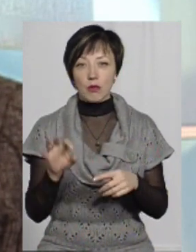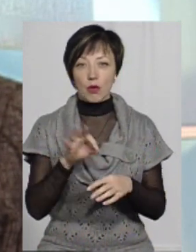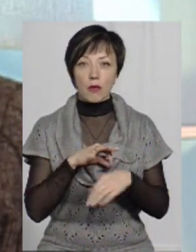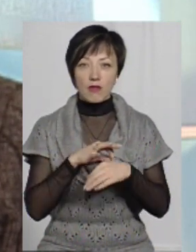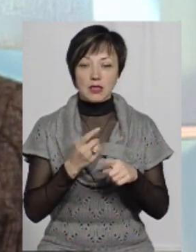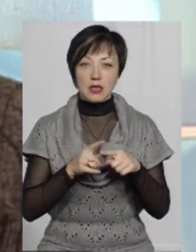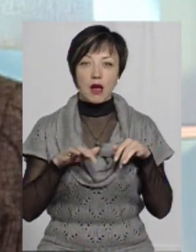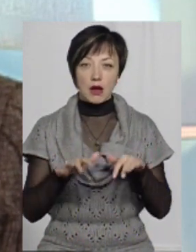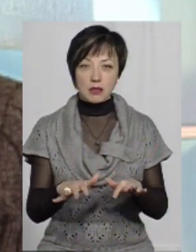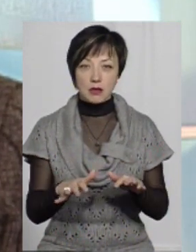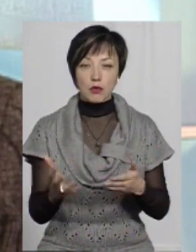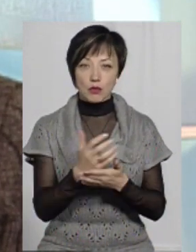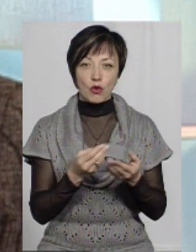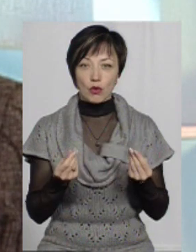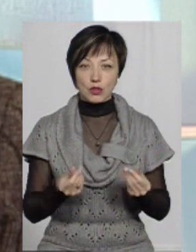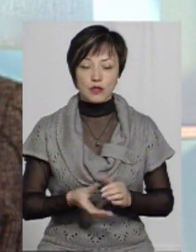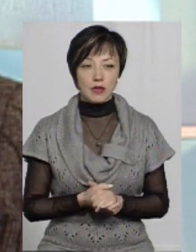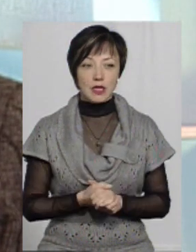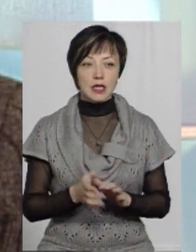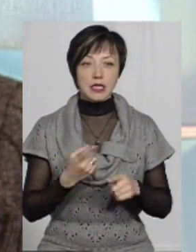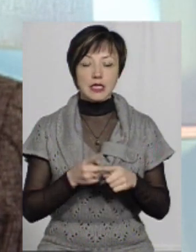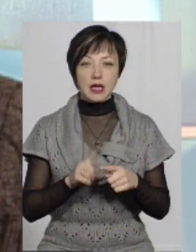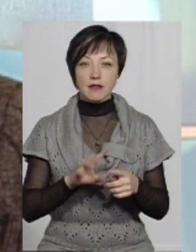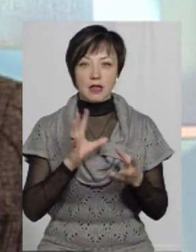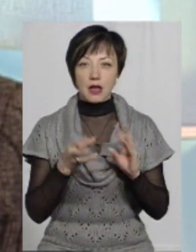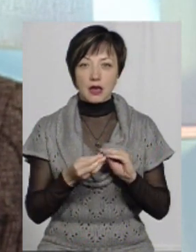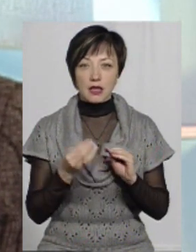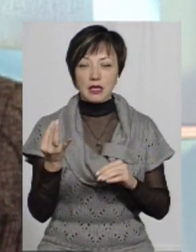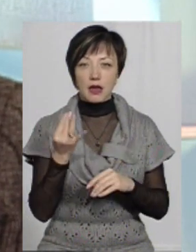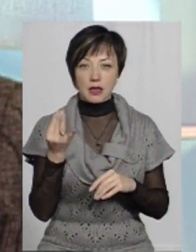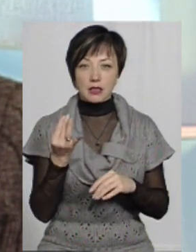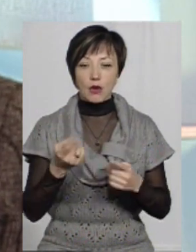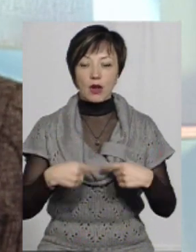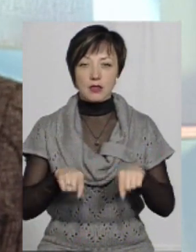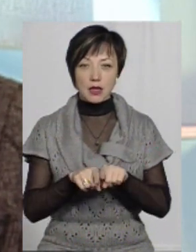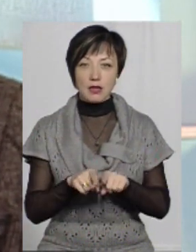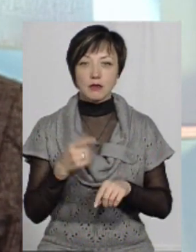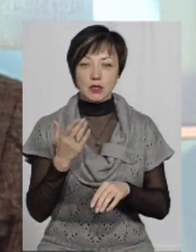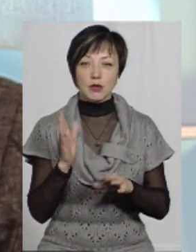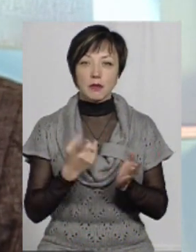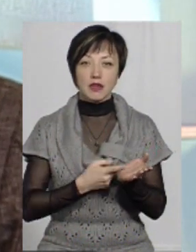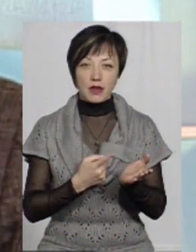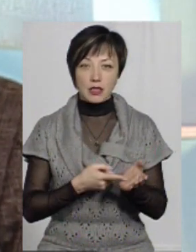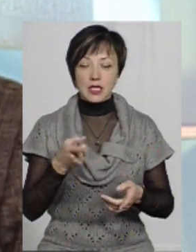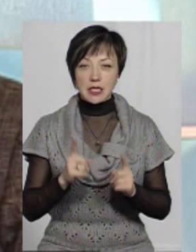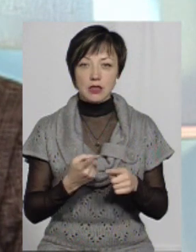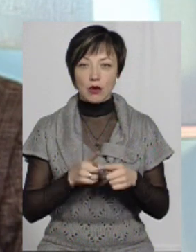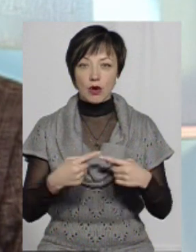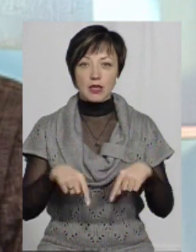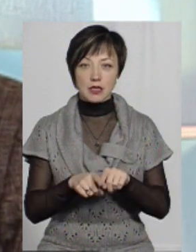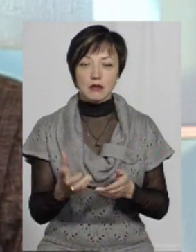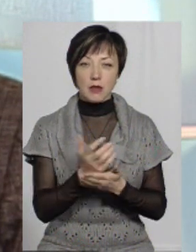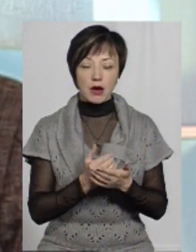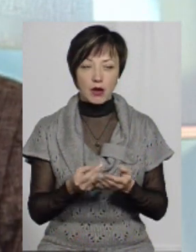про проведення цієї акції по збору коштів. Тобто це взагалі це в інтересах цієї організації, тому що це буде підтвердженням, що дійсно ця